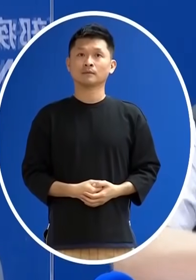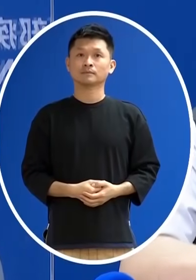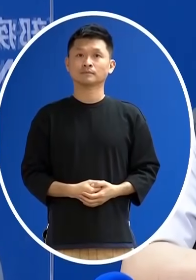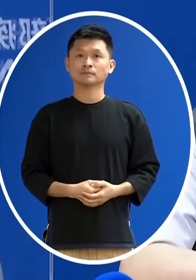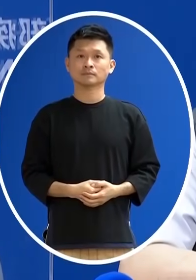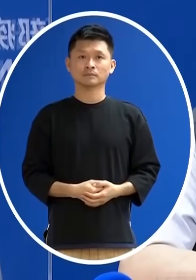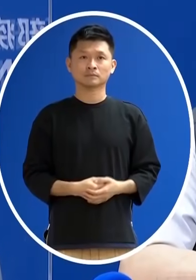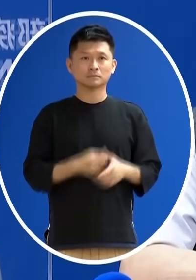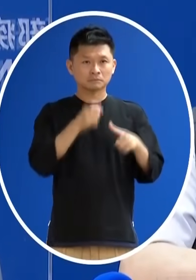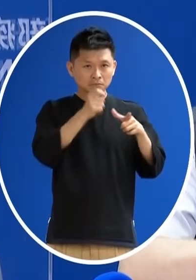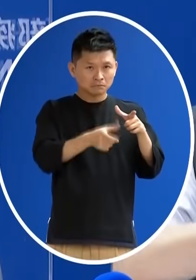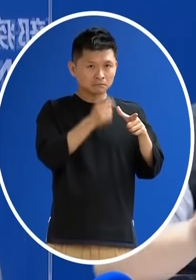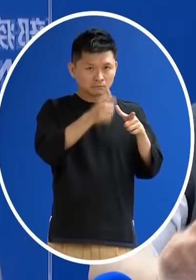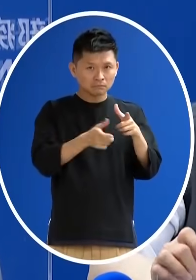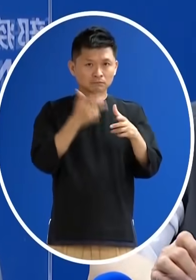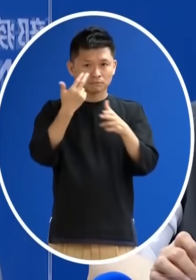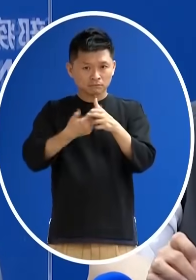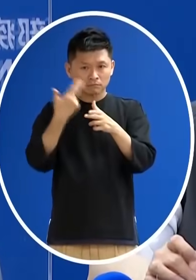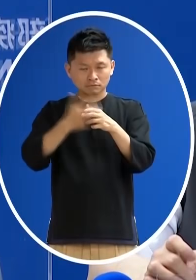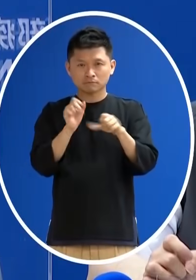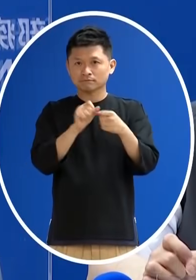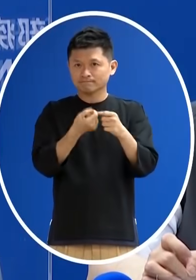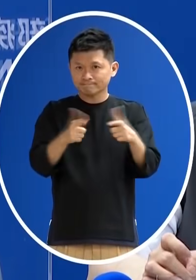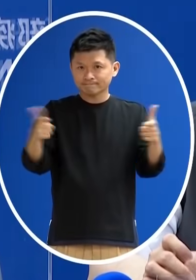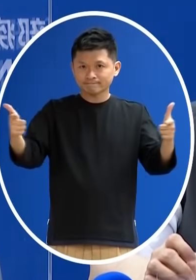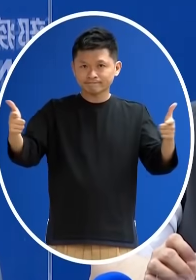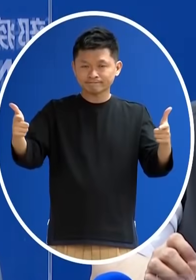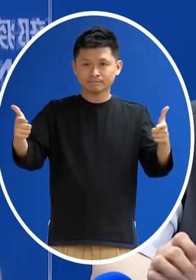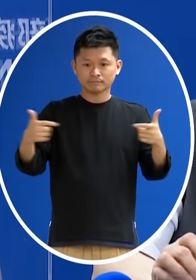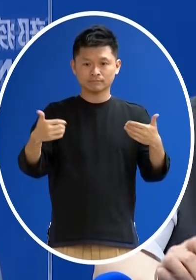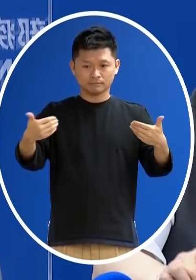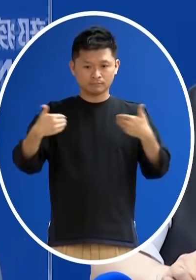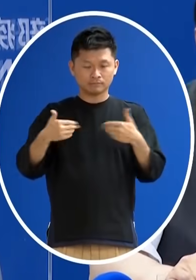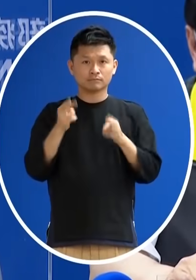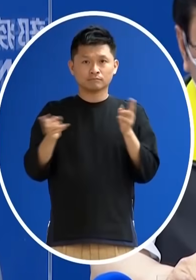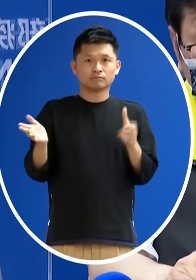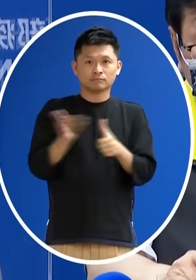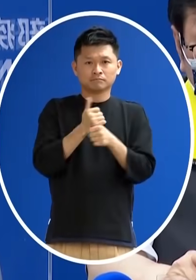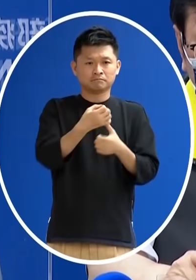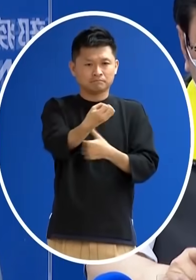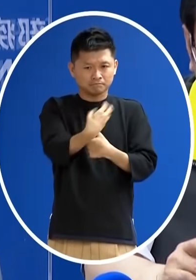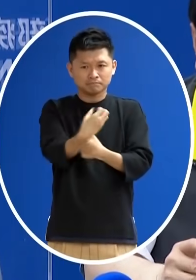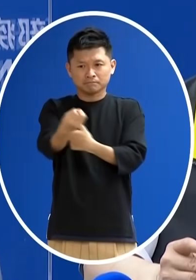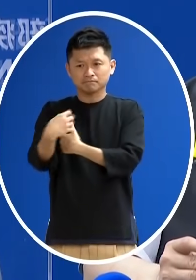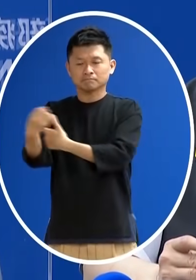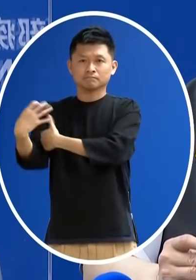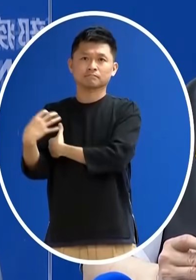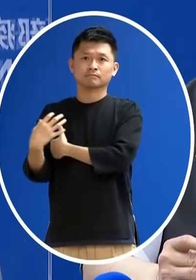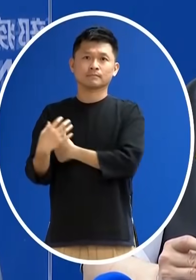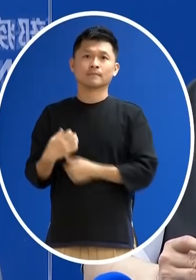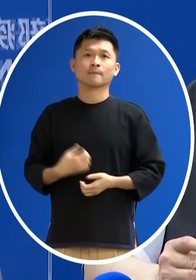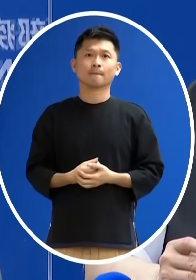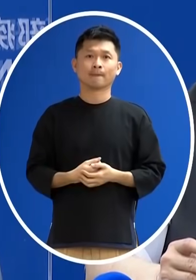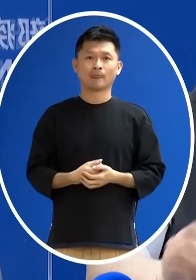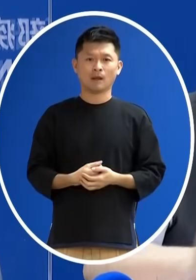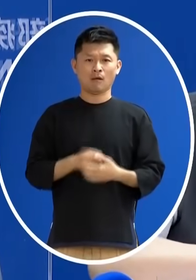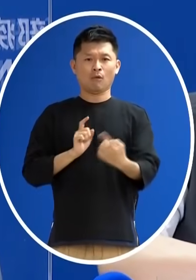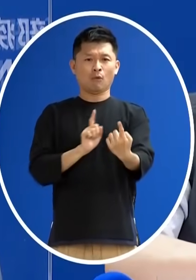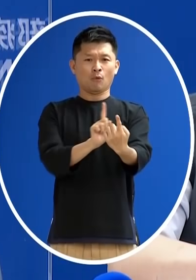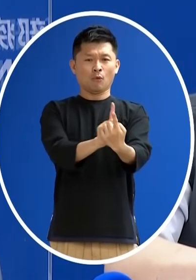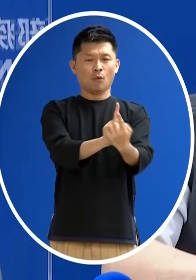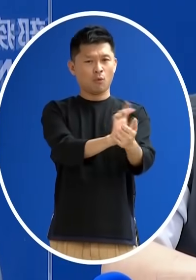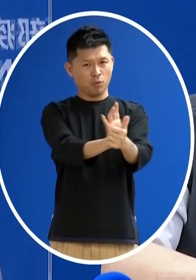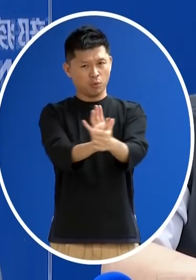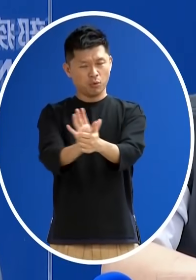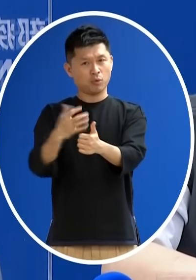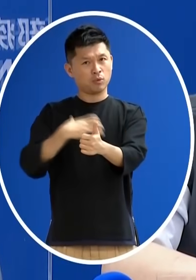很多行业、很多职业都有陆续跟指挥中心在反映说，他在这个第一线的执行